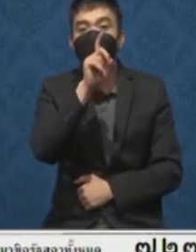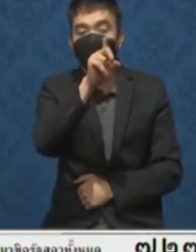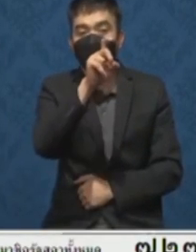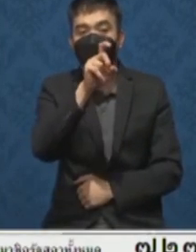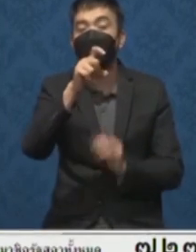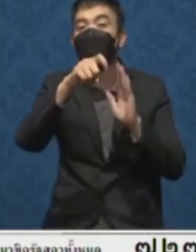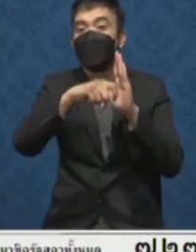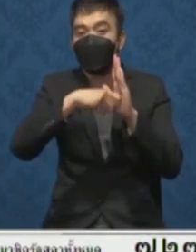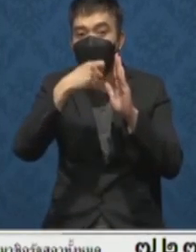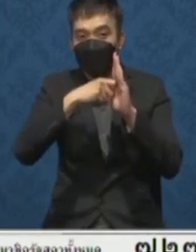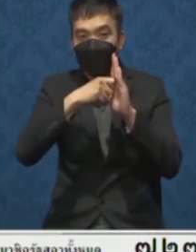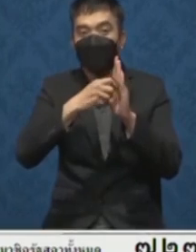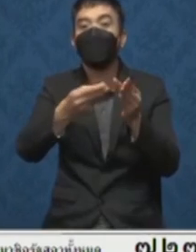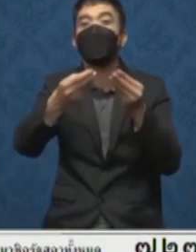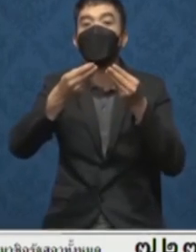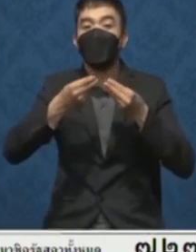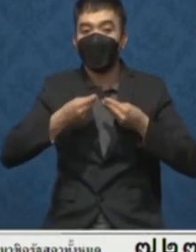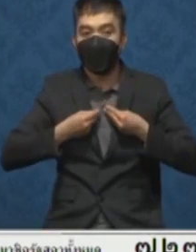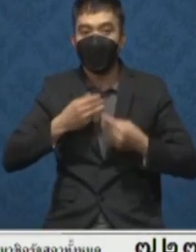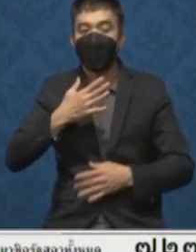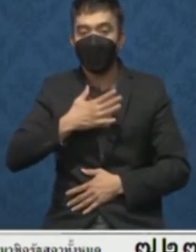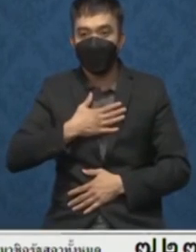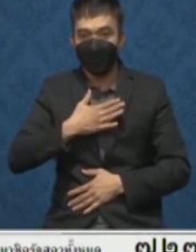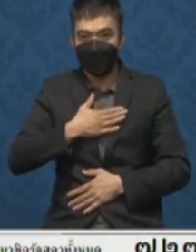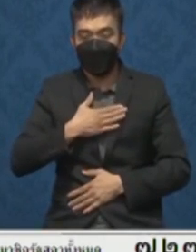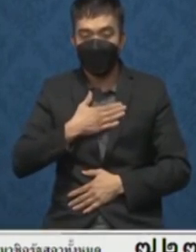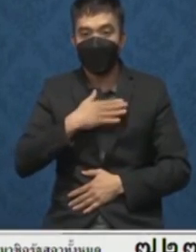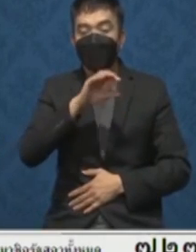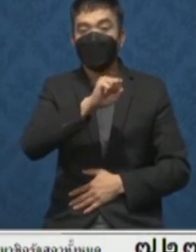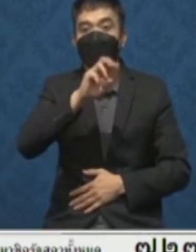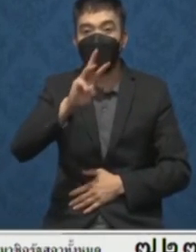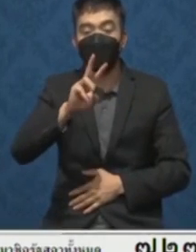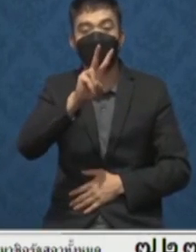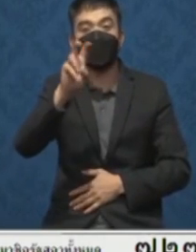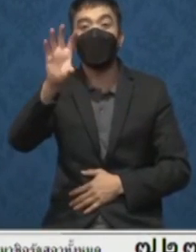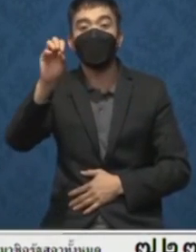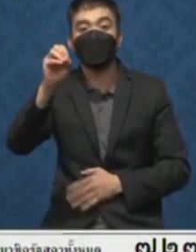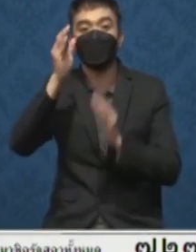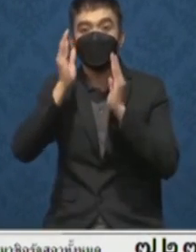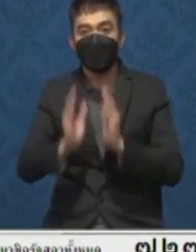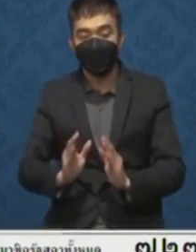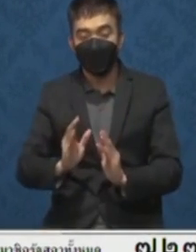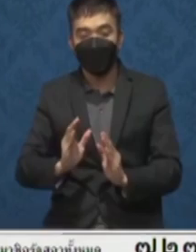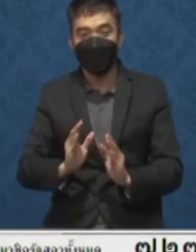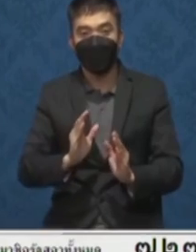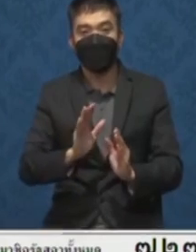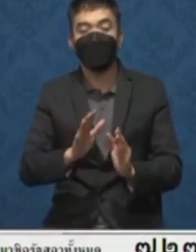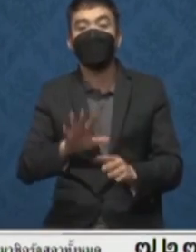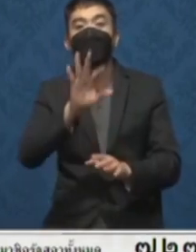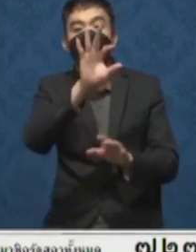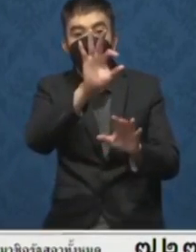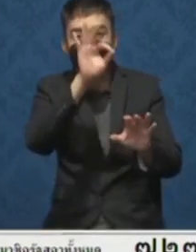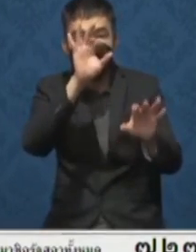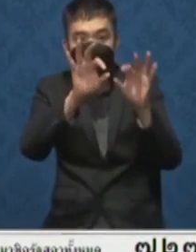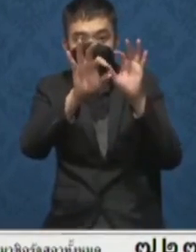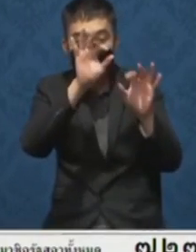สาเหตุทใหพวกกผมสมาชิกฆ่พาทั้ง 250 คนตากหน้าเข้ไปรวมเลือกนายกรัฐมัตรีก